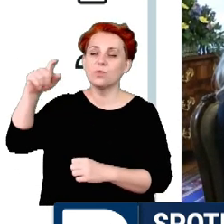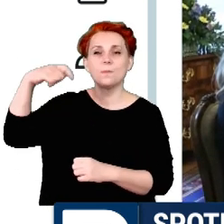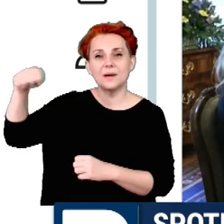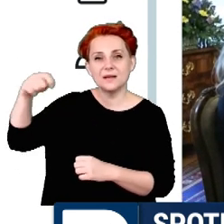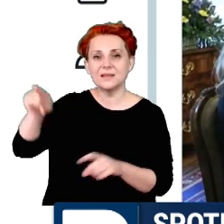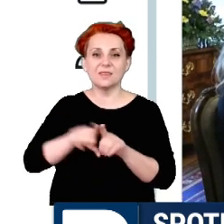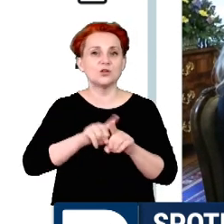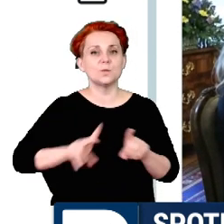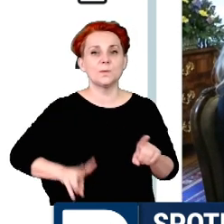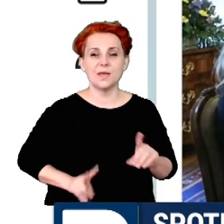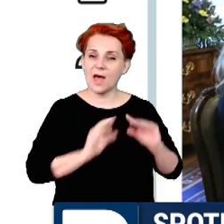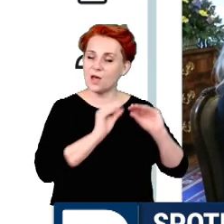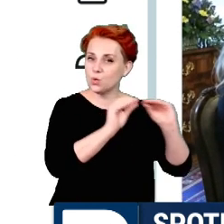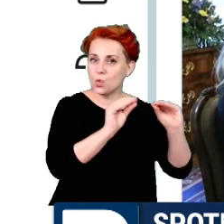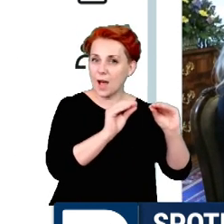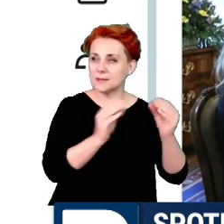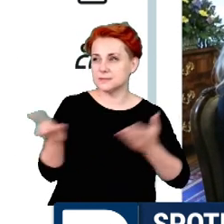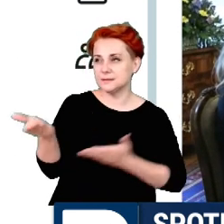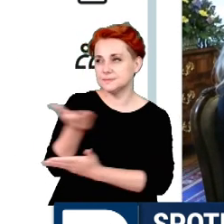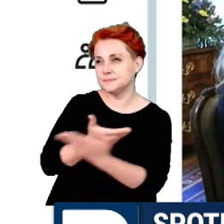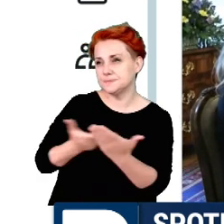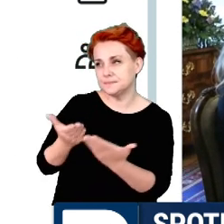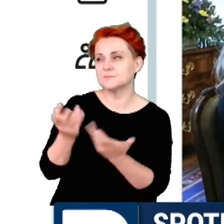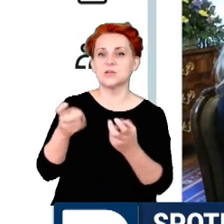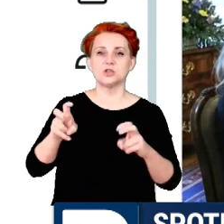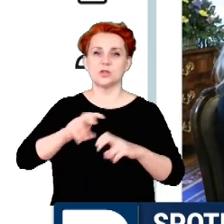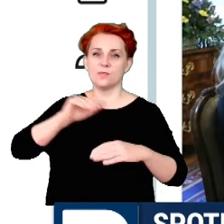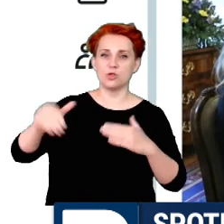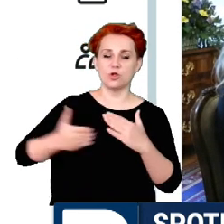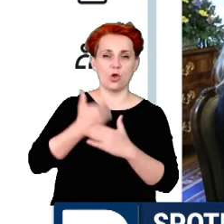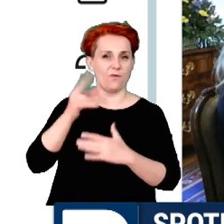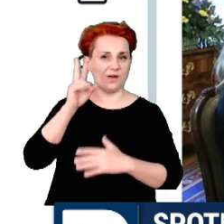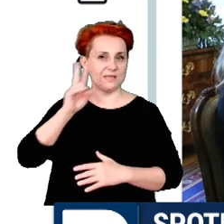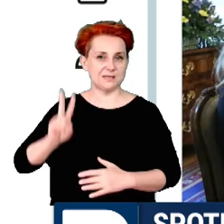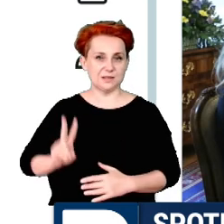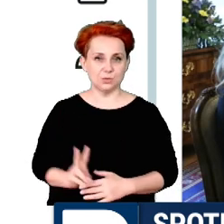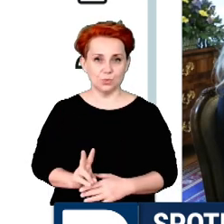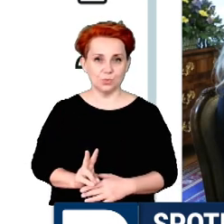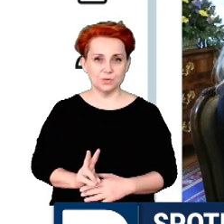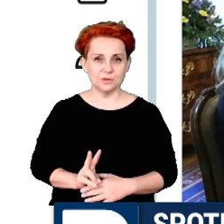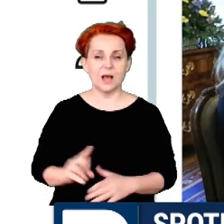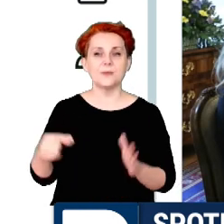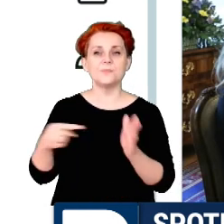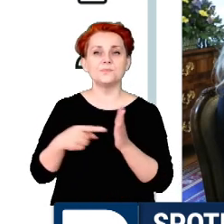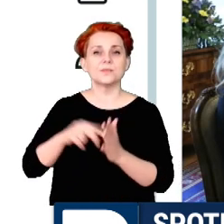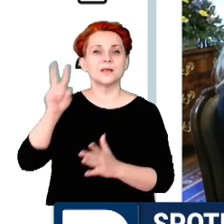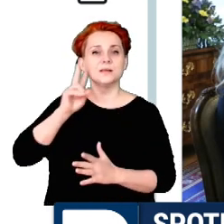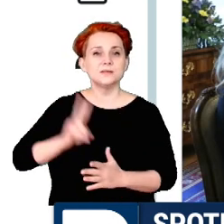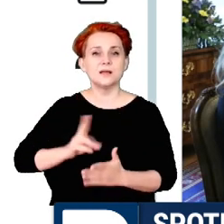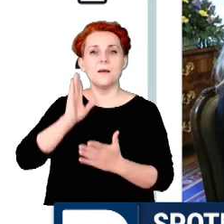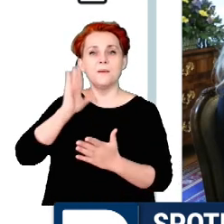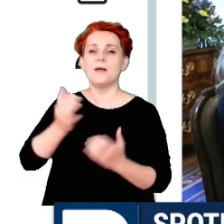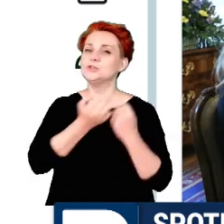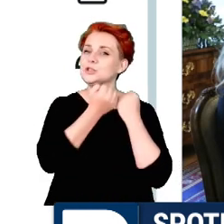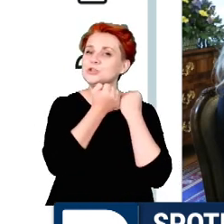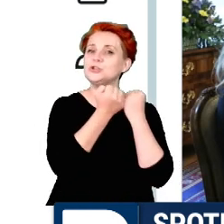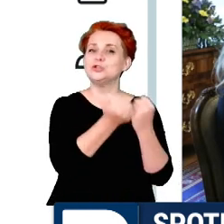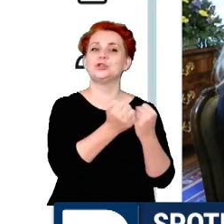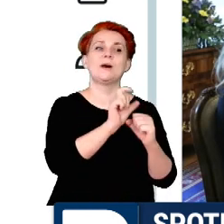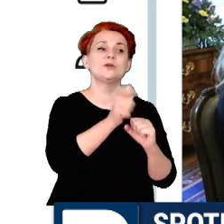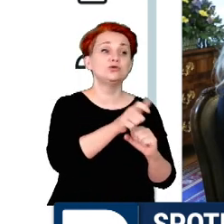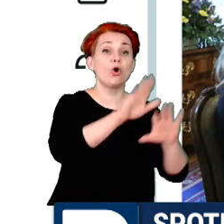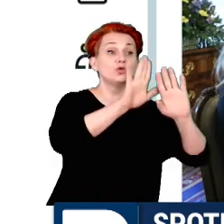Edukacji, aby stworzyć nową instytucję, która w pewnym sensie stałaby się żywym pomnikiem spuścizny Mikołaja